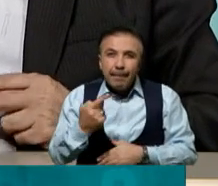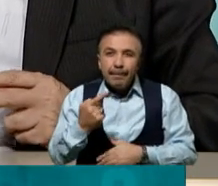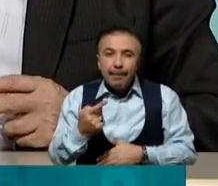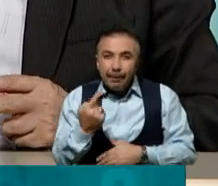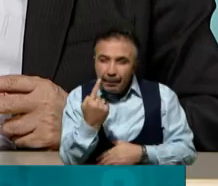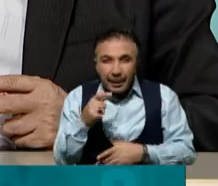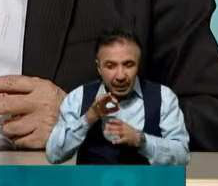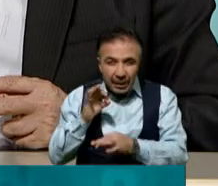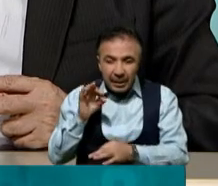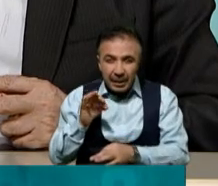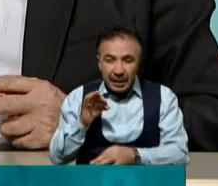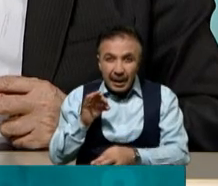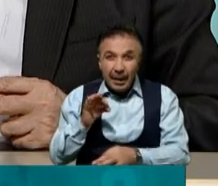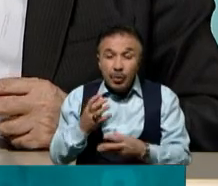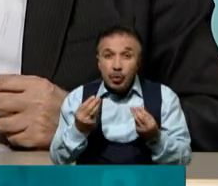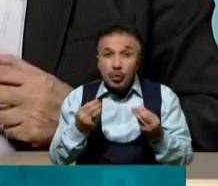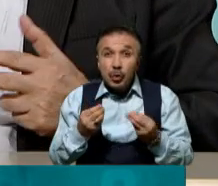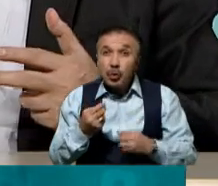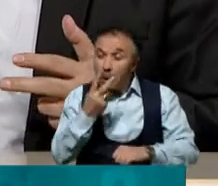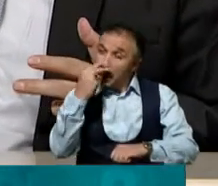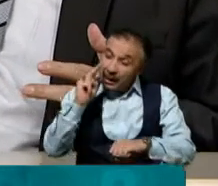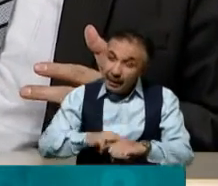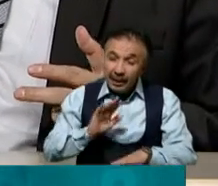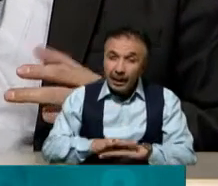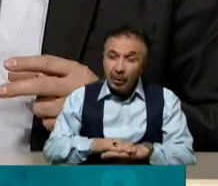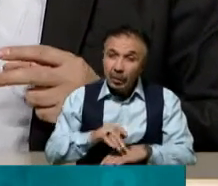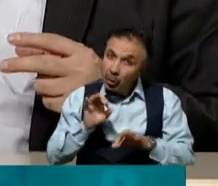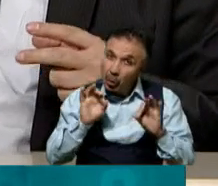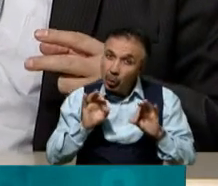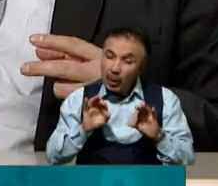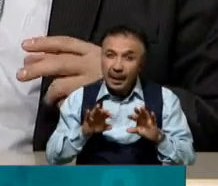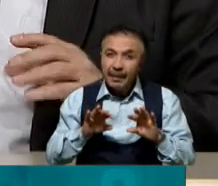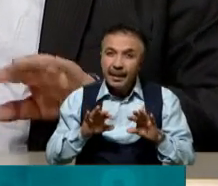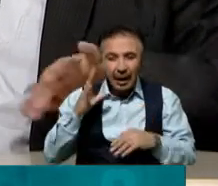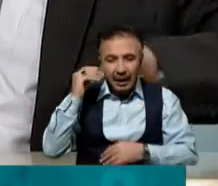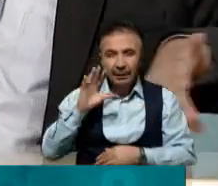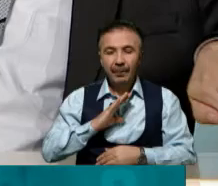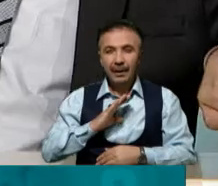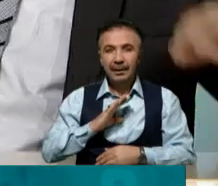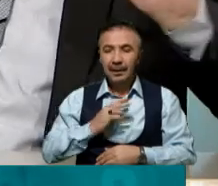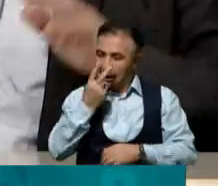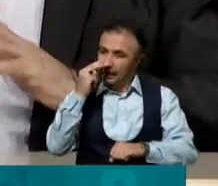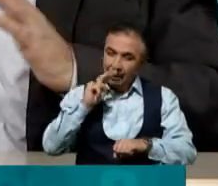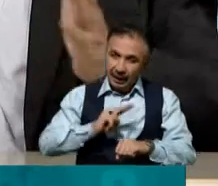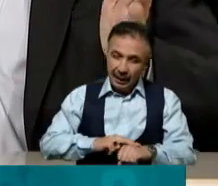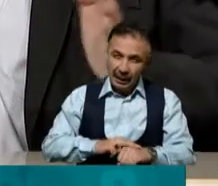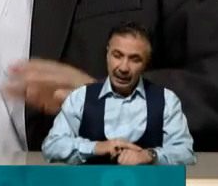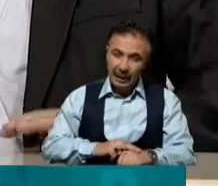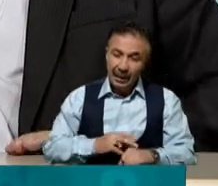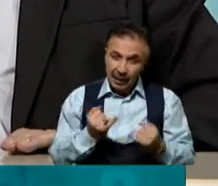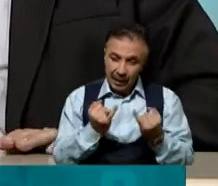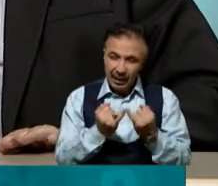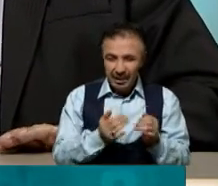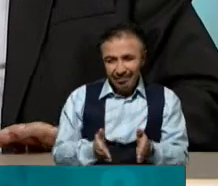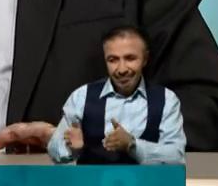yemin ediyorsa bu şöyle bir manaya gelebilir. Bu yemin eden kardeşlerimizi bunun dışında tutuyoruz. Tabii. Genel